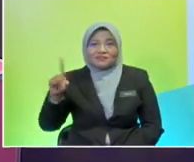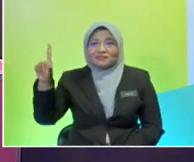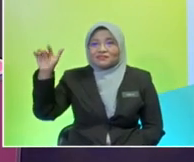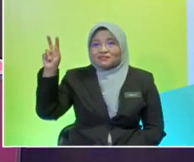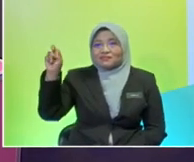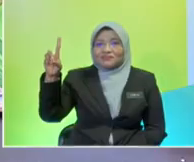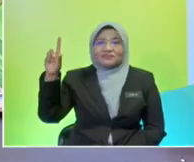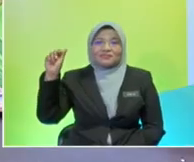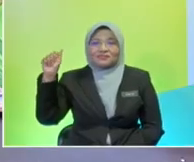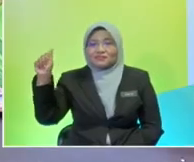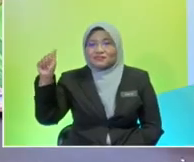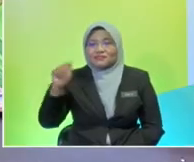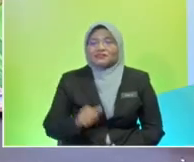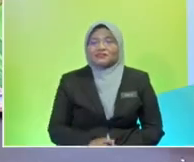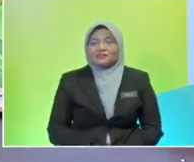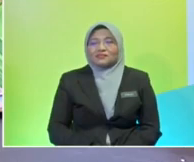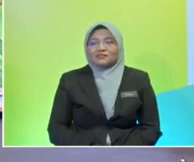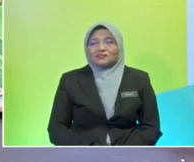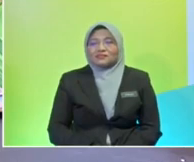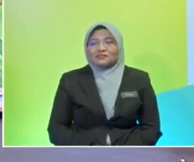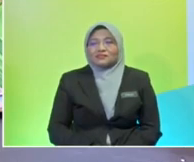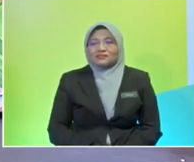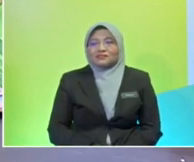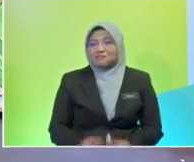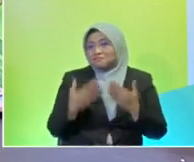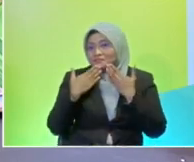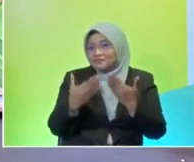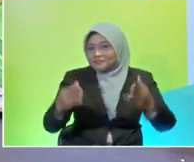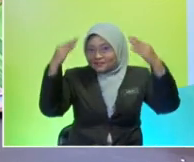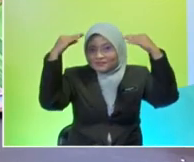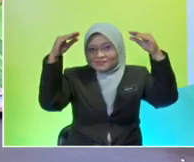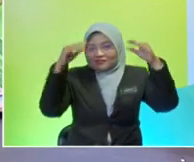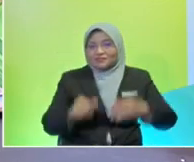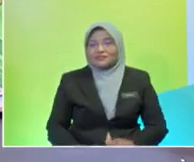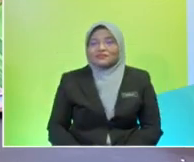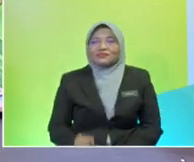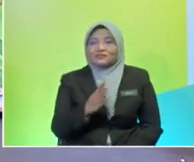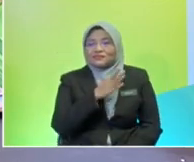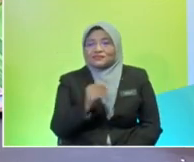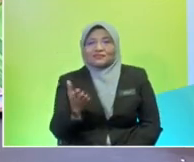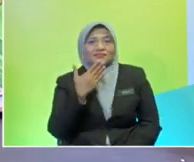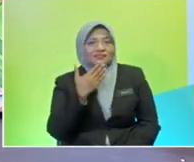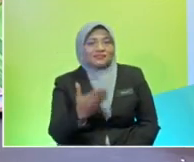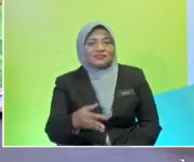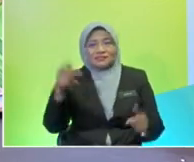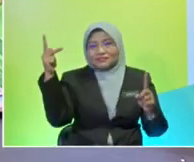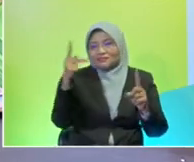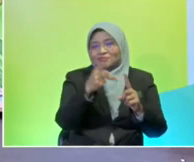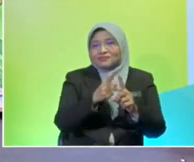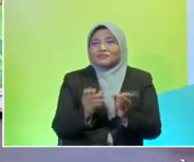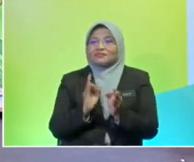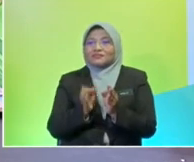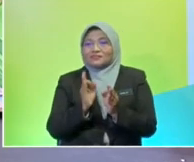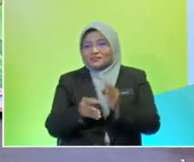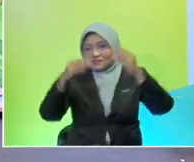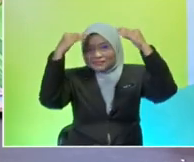tinggi Joho yang merupakan guru Cemerlang pra sekolah Terima Kasih Cikgu dan kita juga nafsu Makasih kepada ajuru bahasa